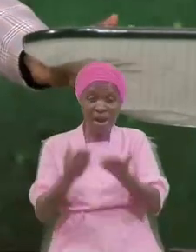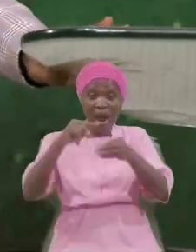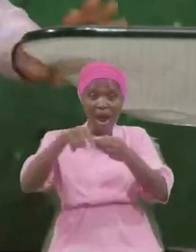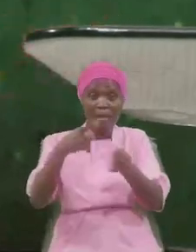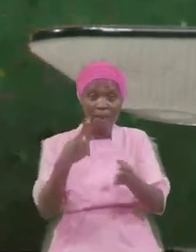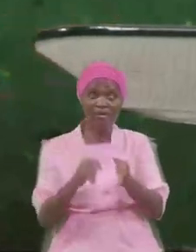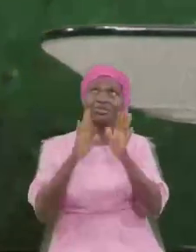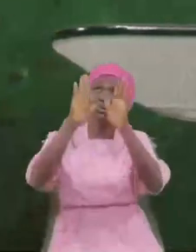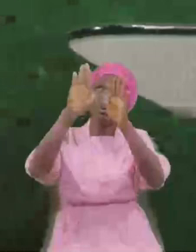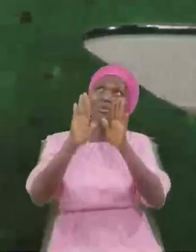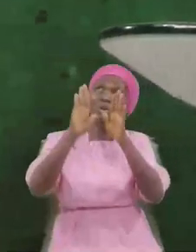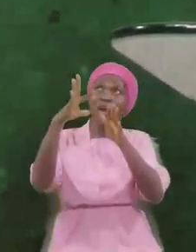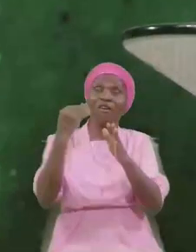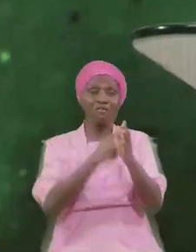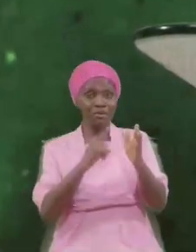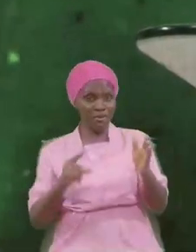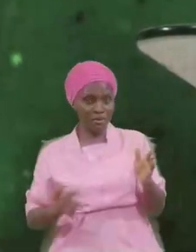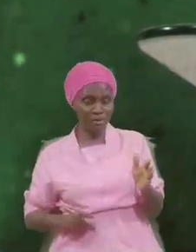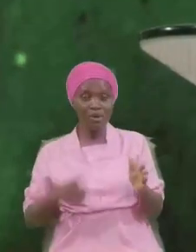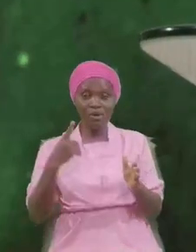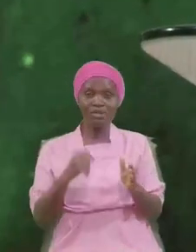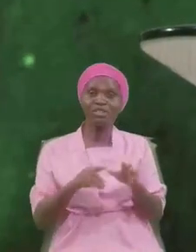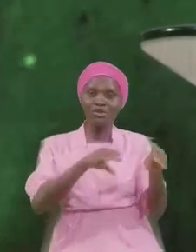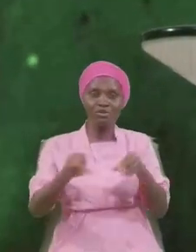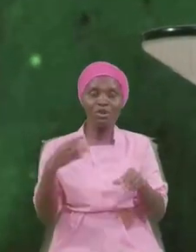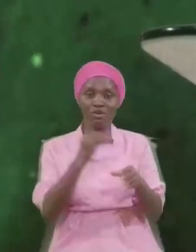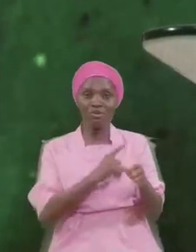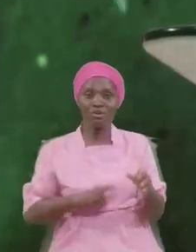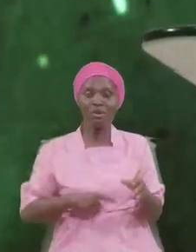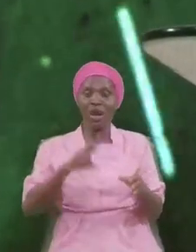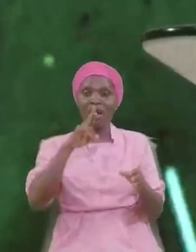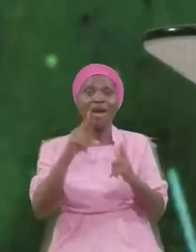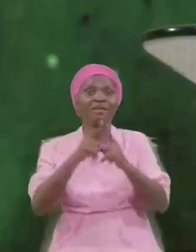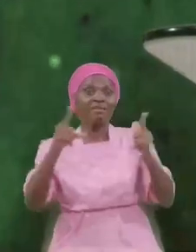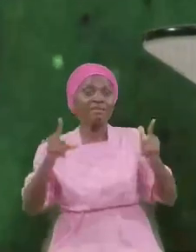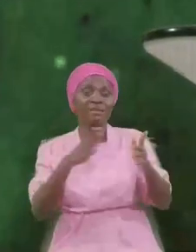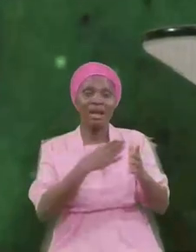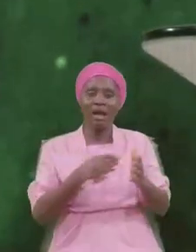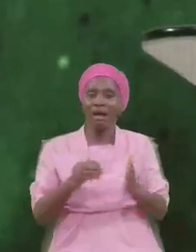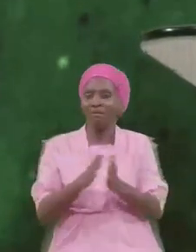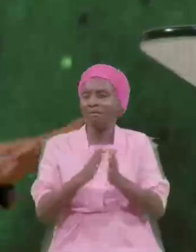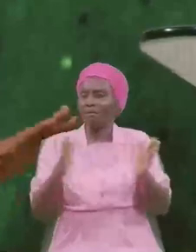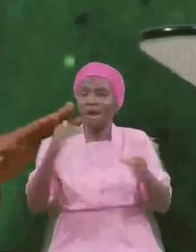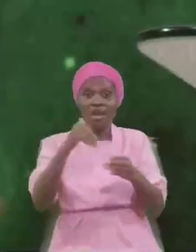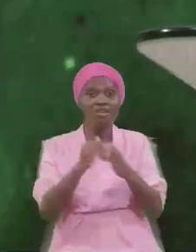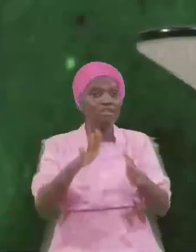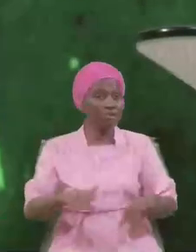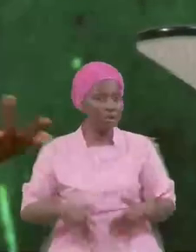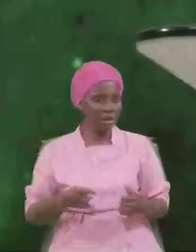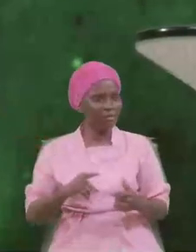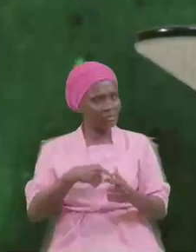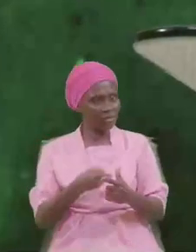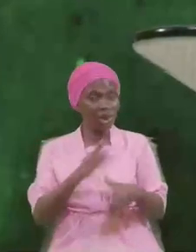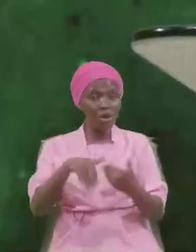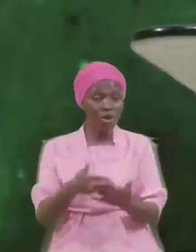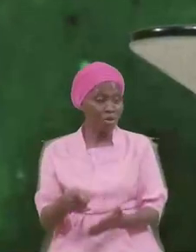vous magnifiez, vous exaltez les œuvres du Seigneur, cela devient très grand, très puissant dans votre vie. Et toutes ces choses